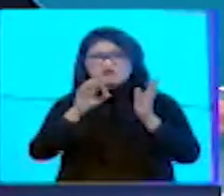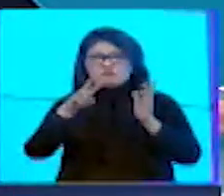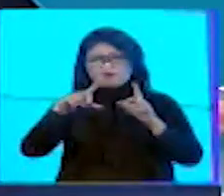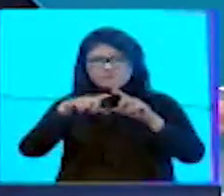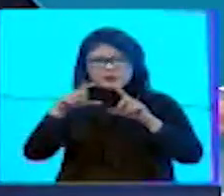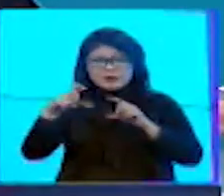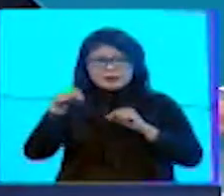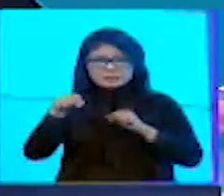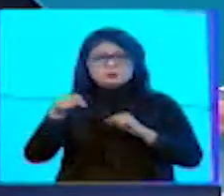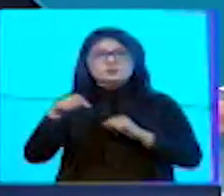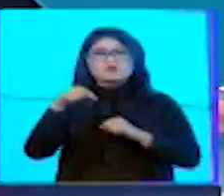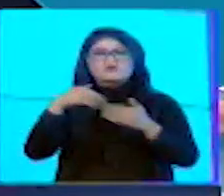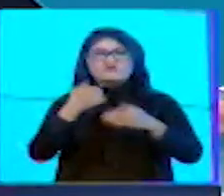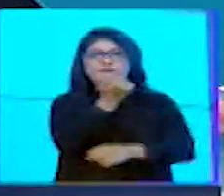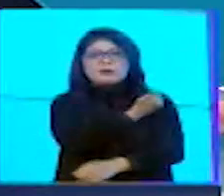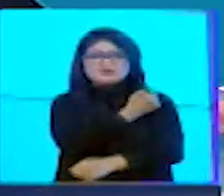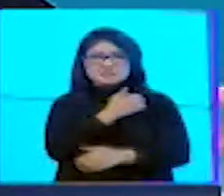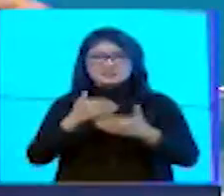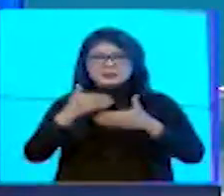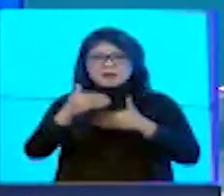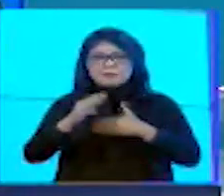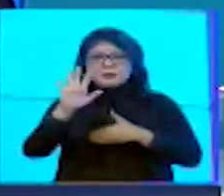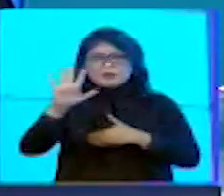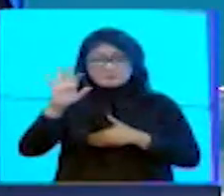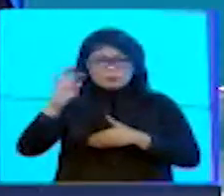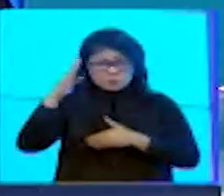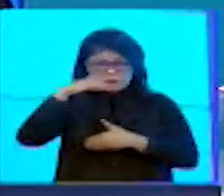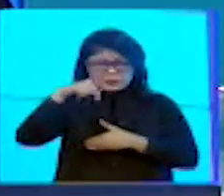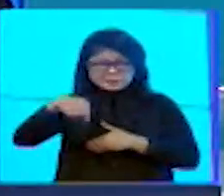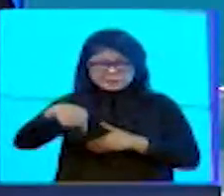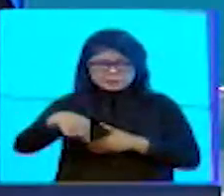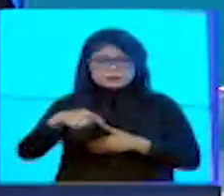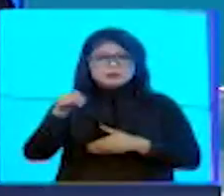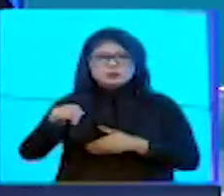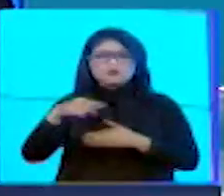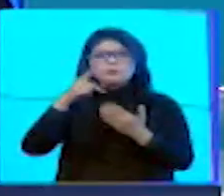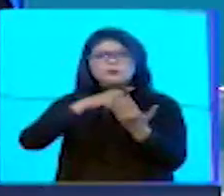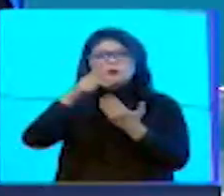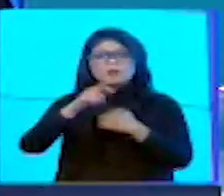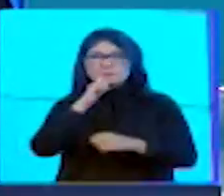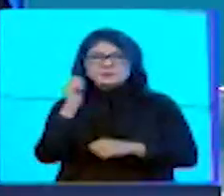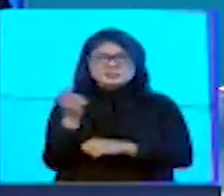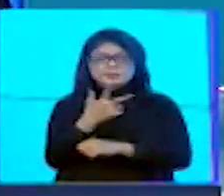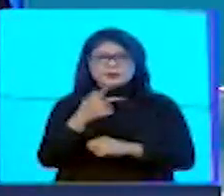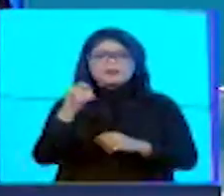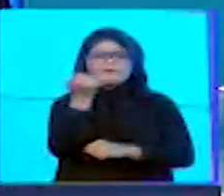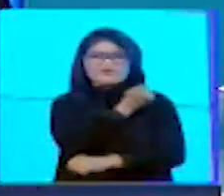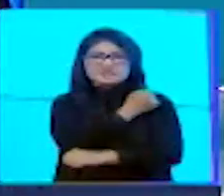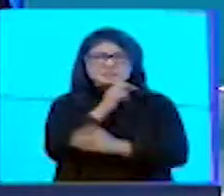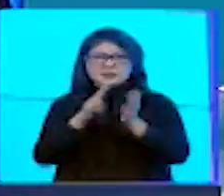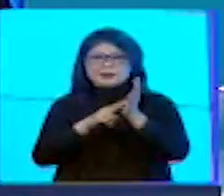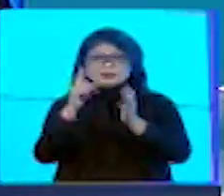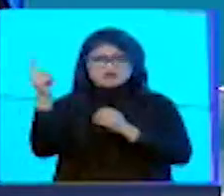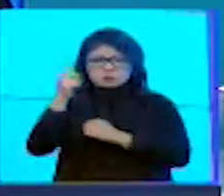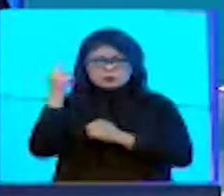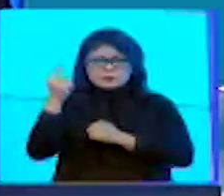tahap ke-50 ini merupakan bagian dari program percepatan vaksinasi nasional untuk memutus mata rantai penularan